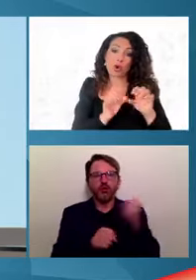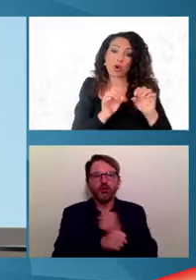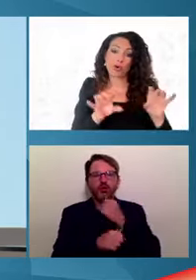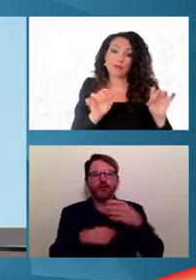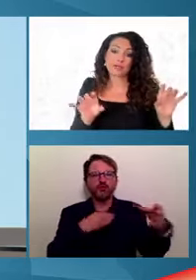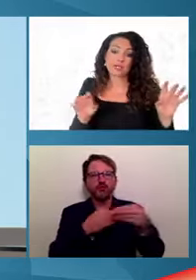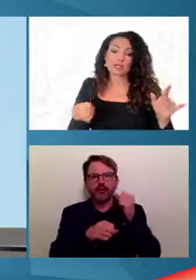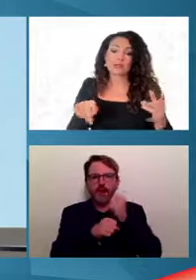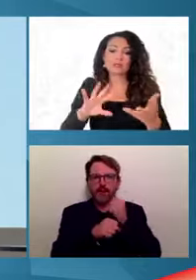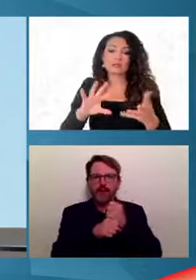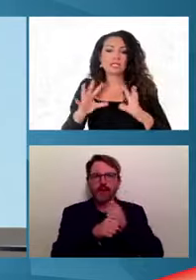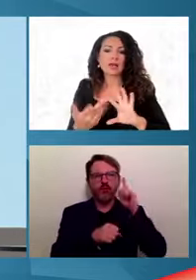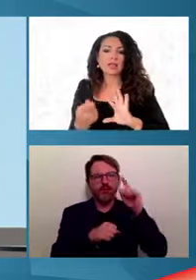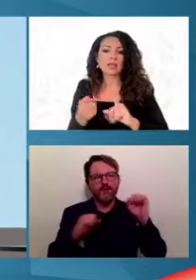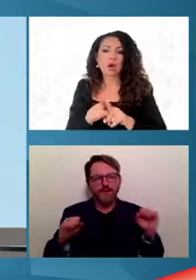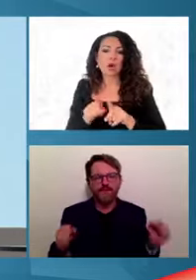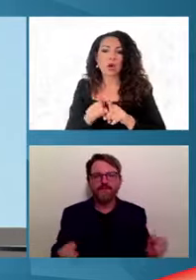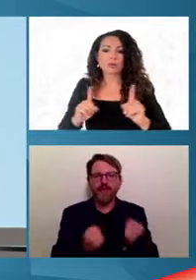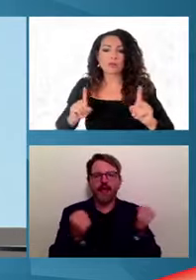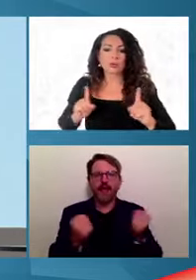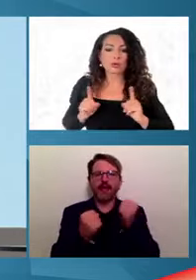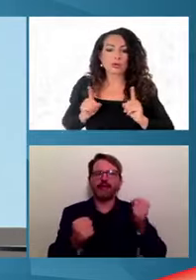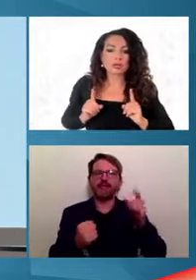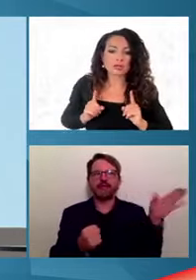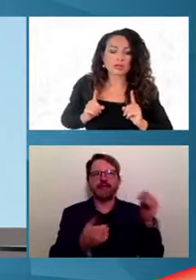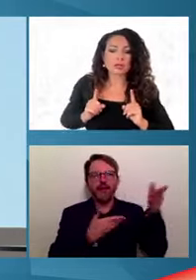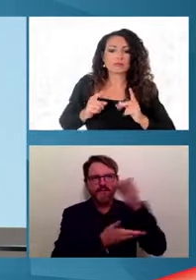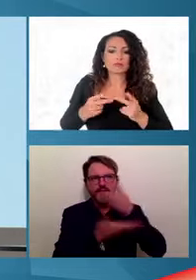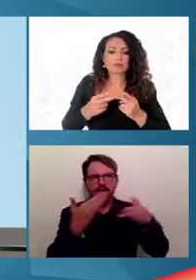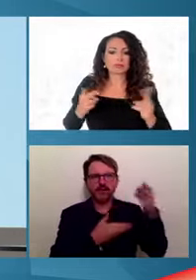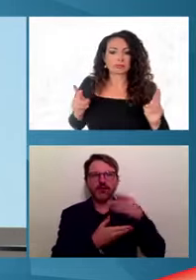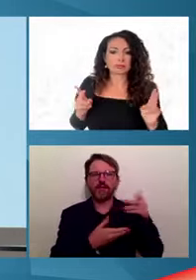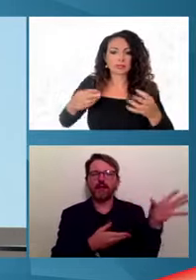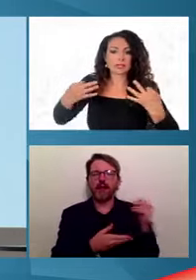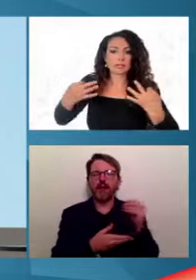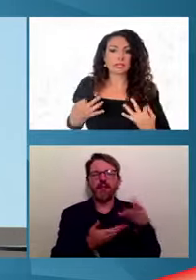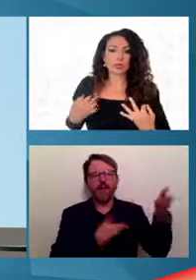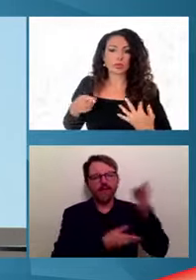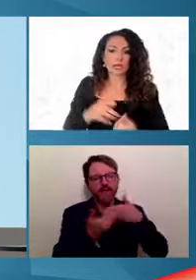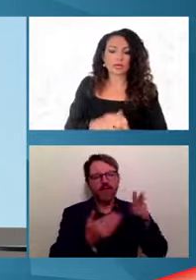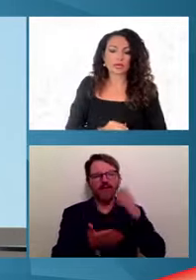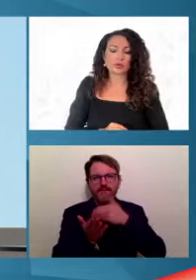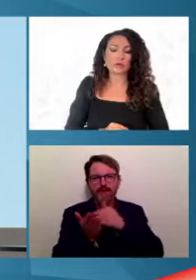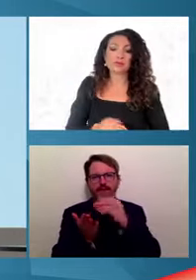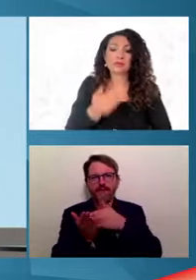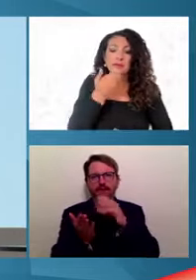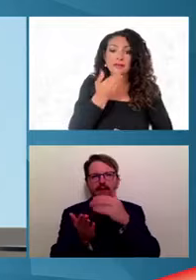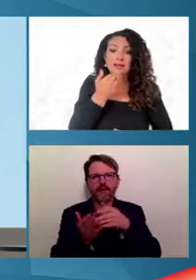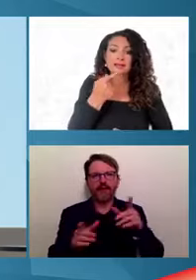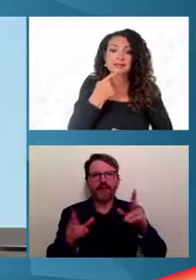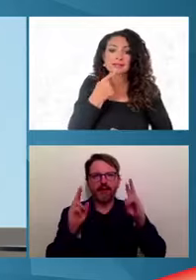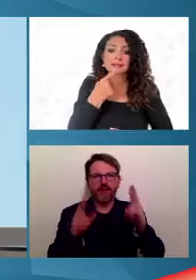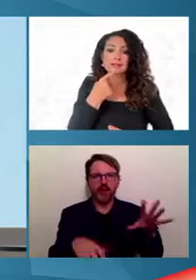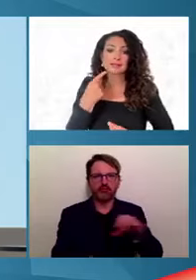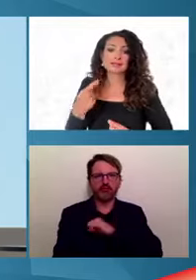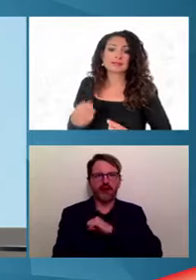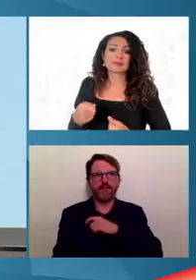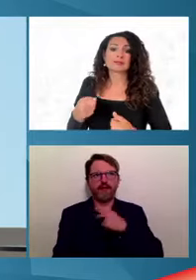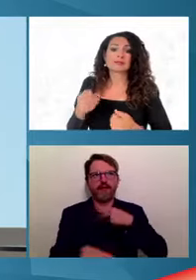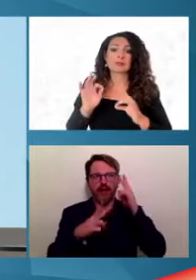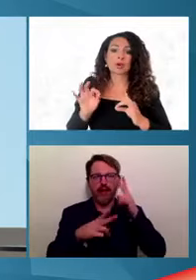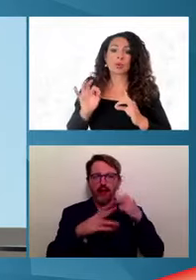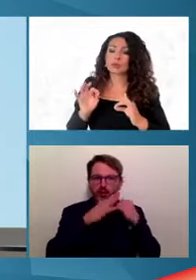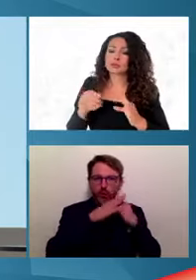des Fleißes und der Kreativität der wirtschaftstreibenden Wirtschaft irgendwie weiterzubringen, am Leben zu halten. Wir konnten unterstützen, auch